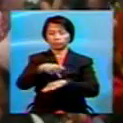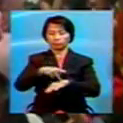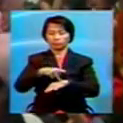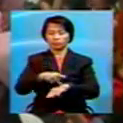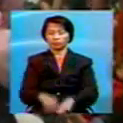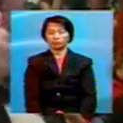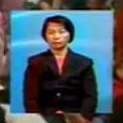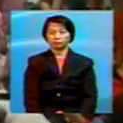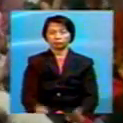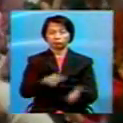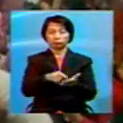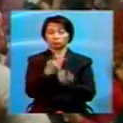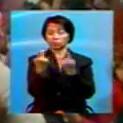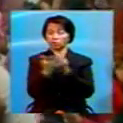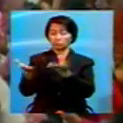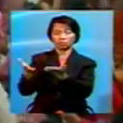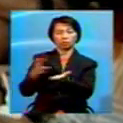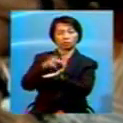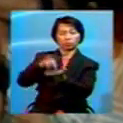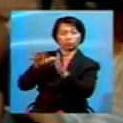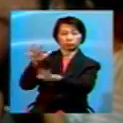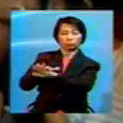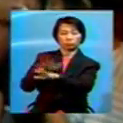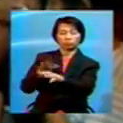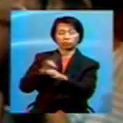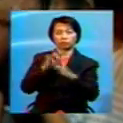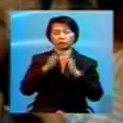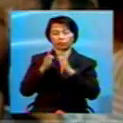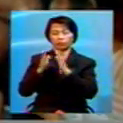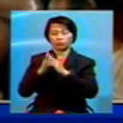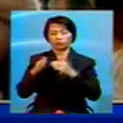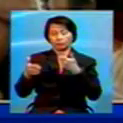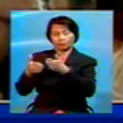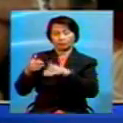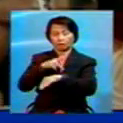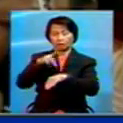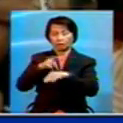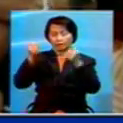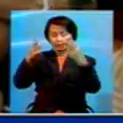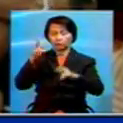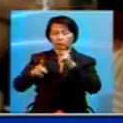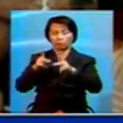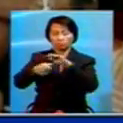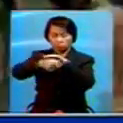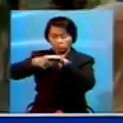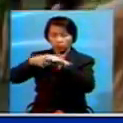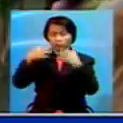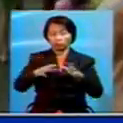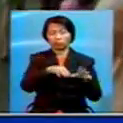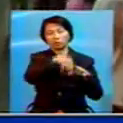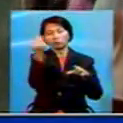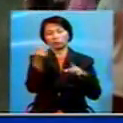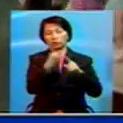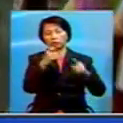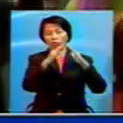Filipina inilah keadaan di pusat pemindahan sementara di Bandar t pinggir Manila di mana ratusan penduduk berlindung selepas meninggalkan